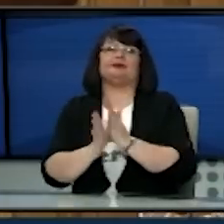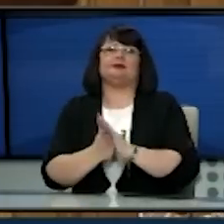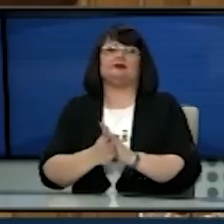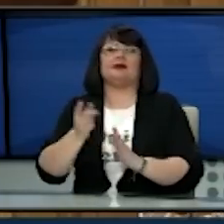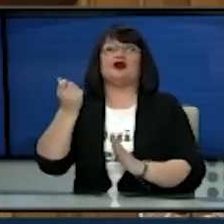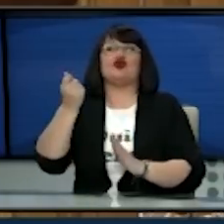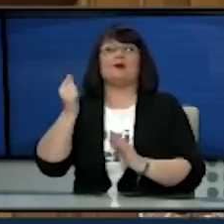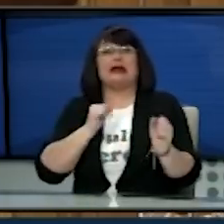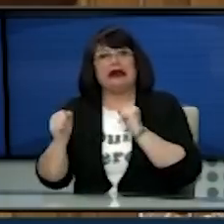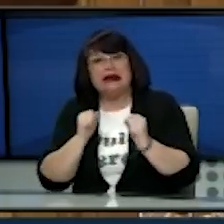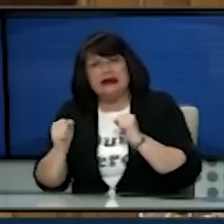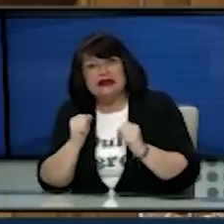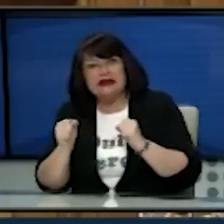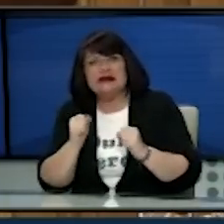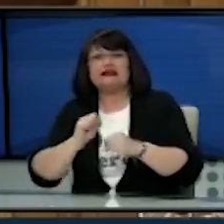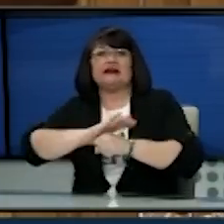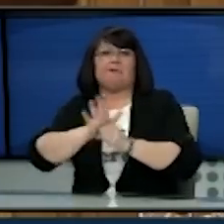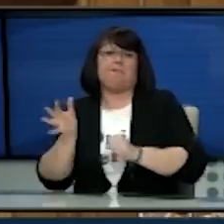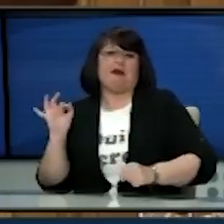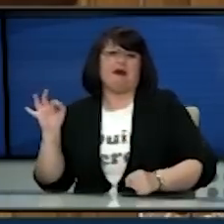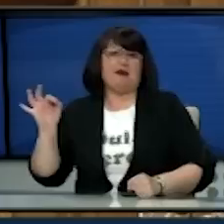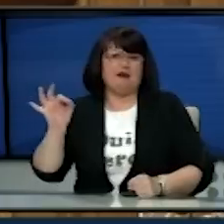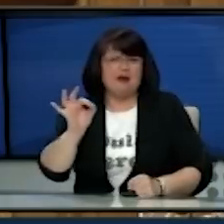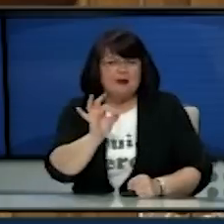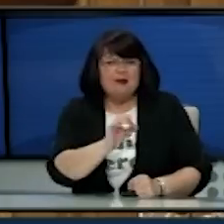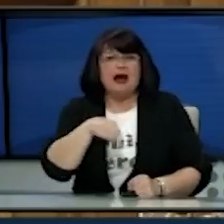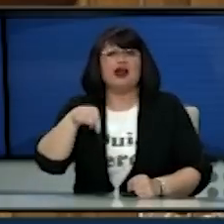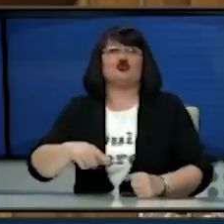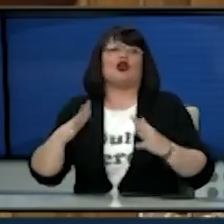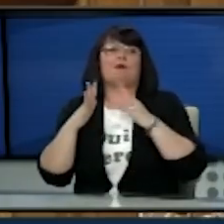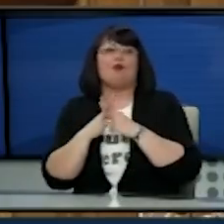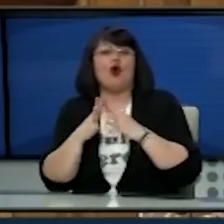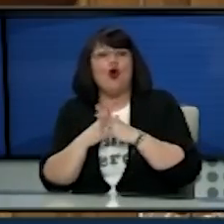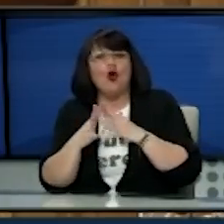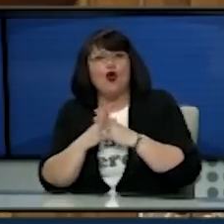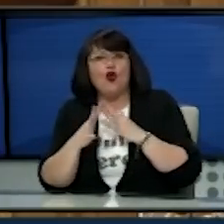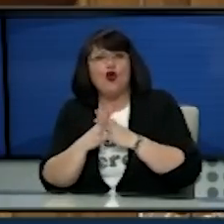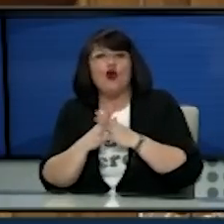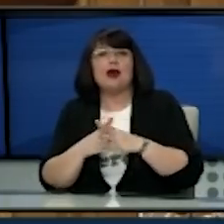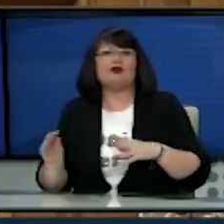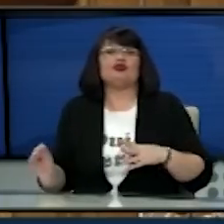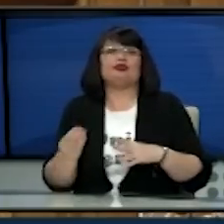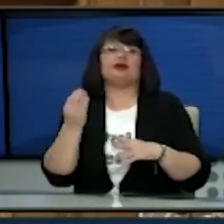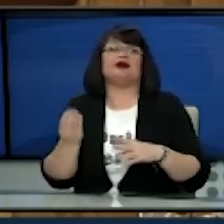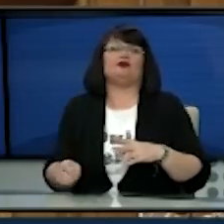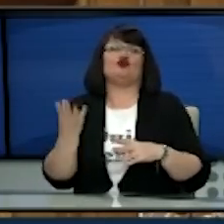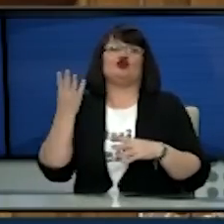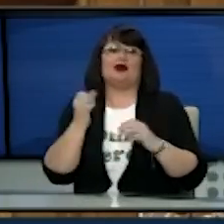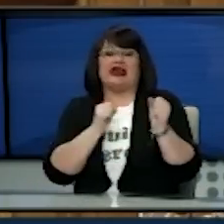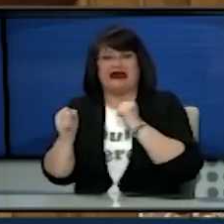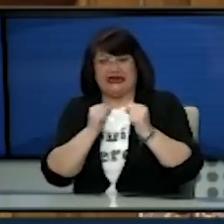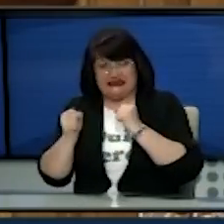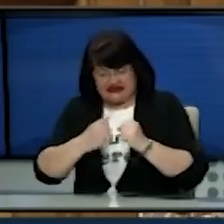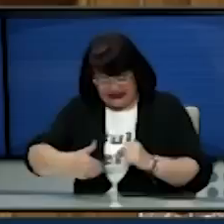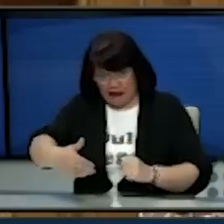οικονομικές κρίσεις του, μια με την πανδημία, τώρα και με έναν πόλεμο και μια νέα κρίση που βρίσκεται πρώτων